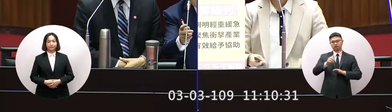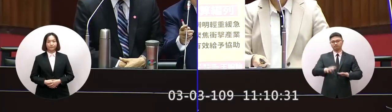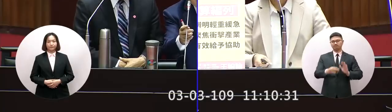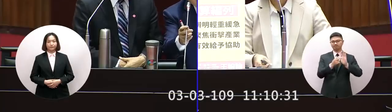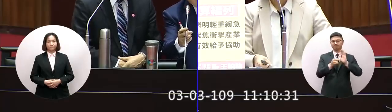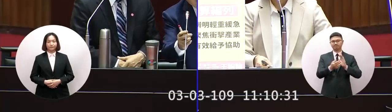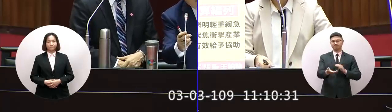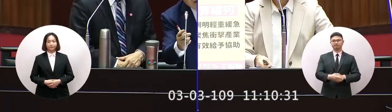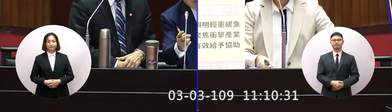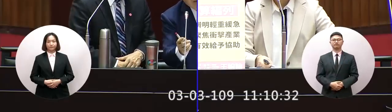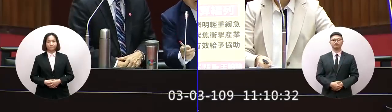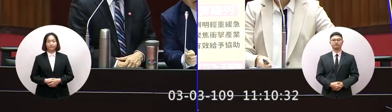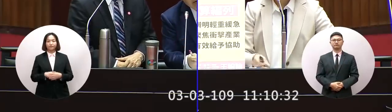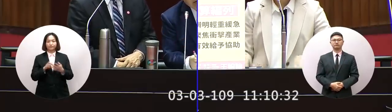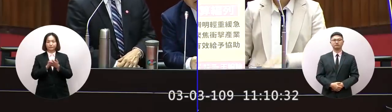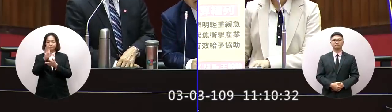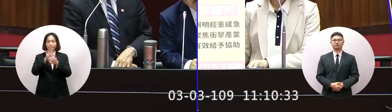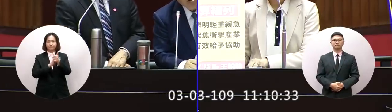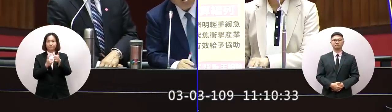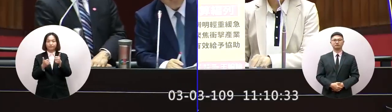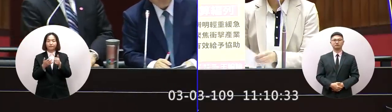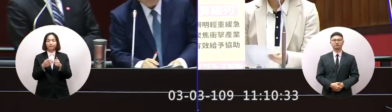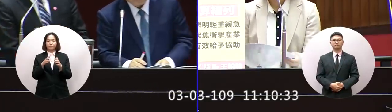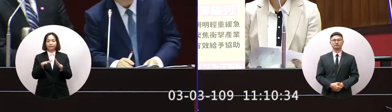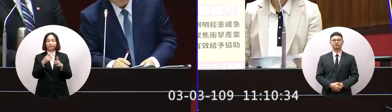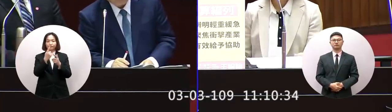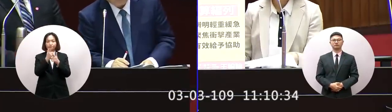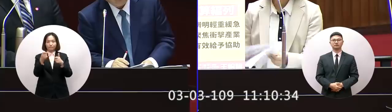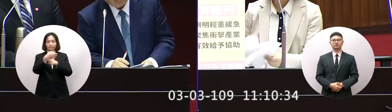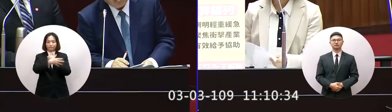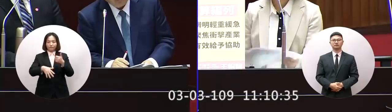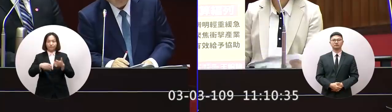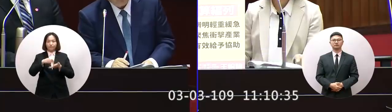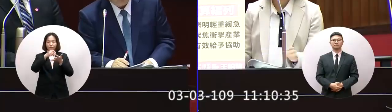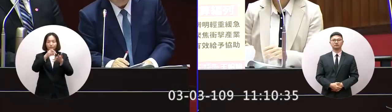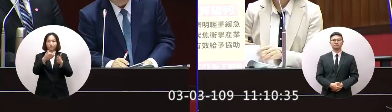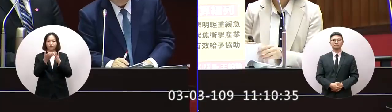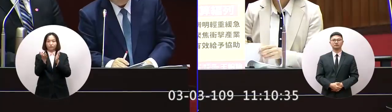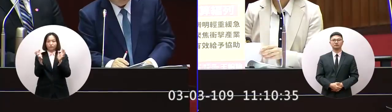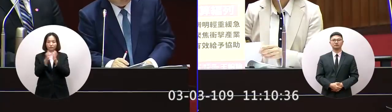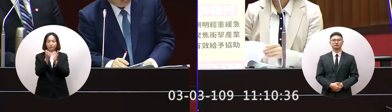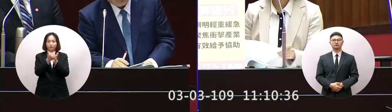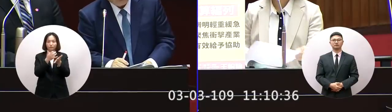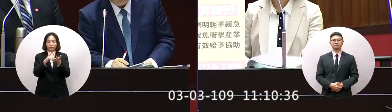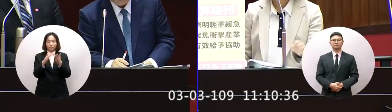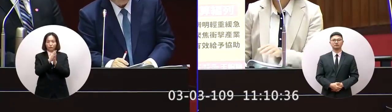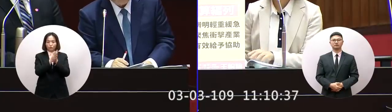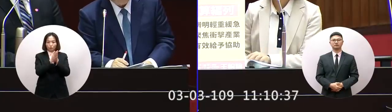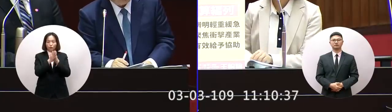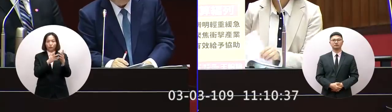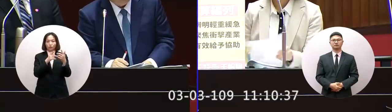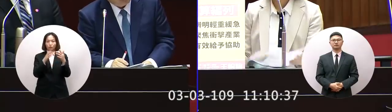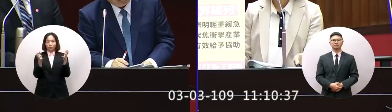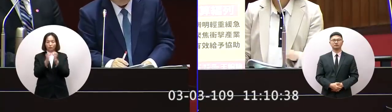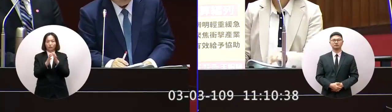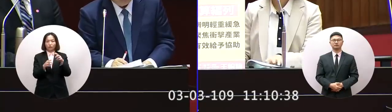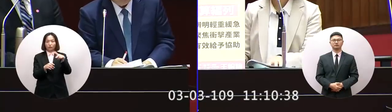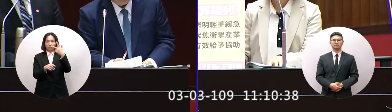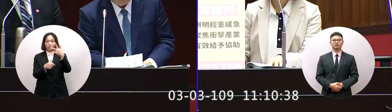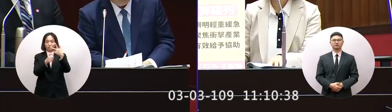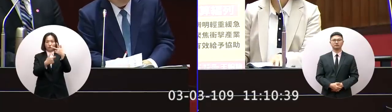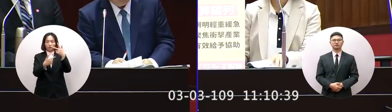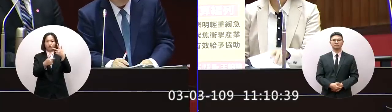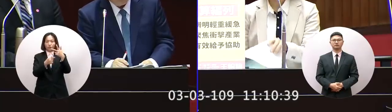明一下？ 跟那个委员报告一下，因为各部会提出来的总共的预算呢，是需求有